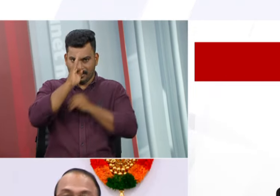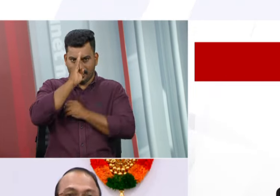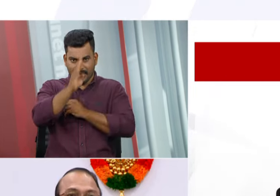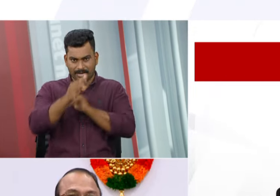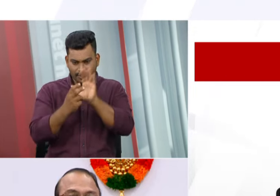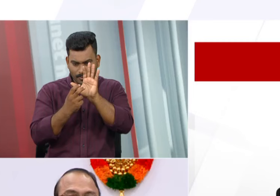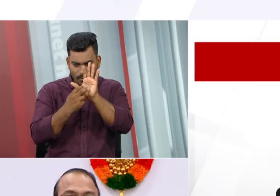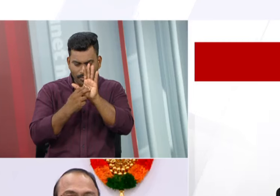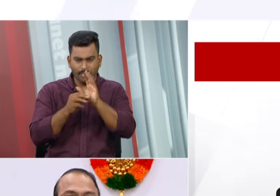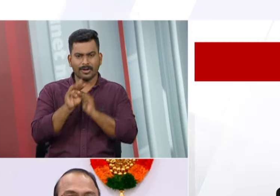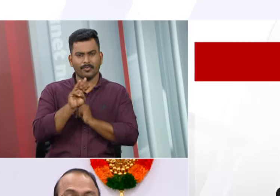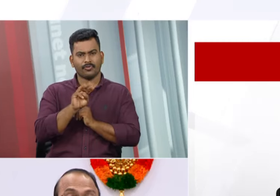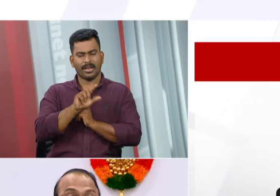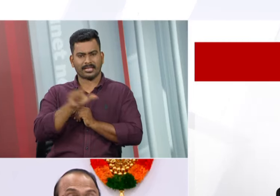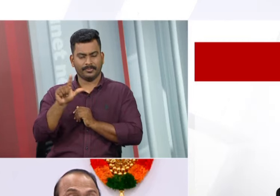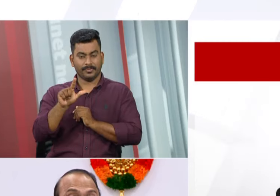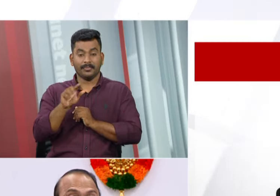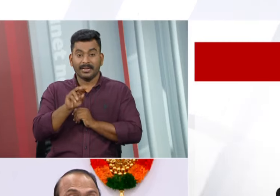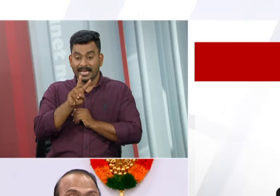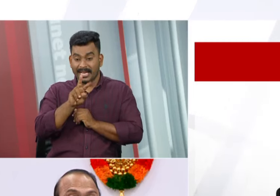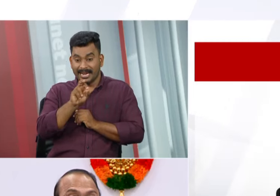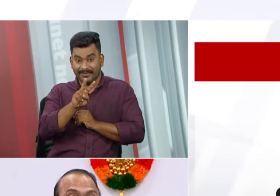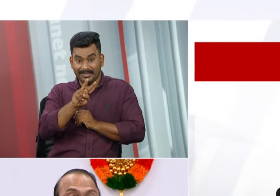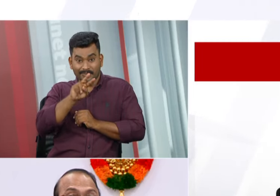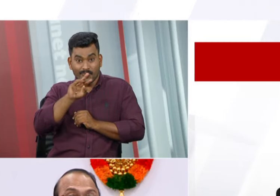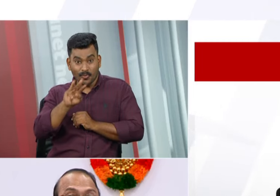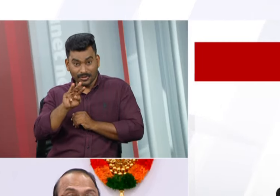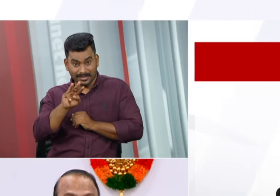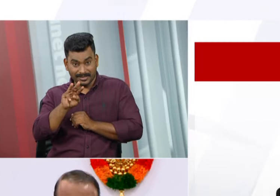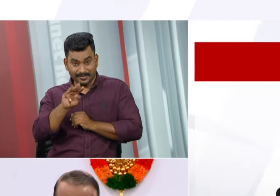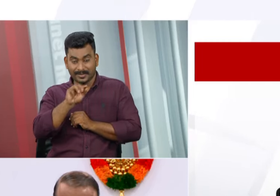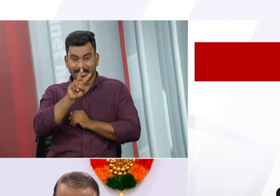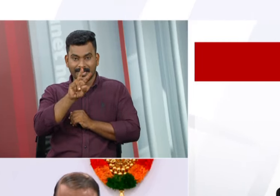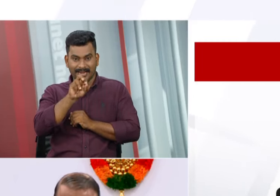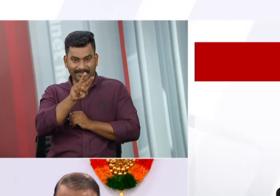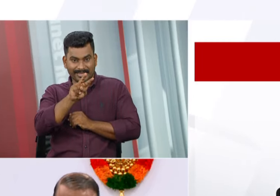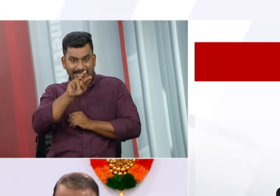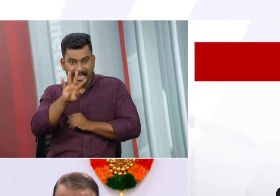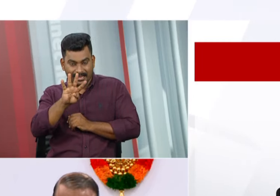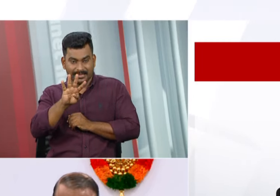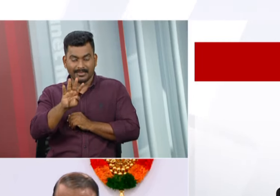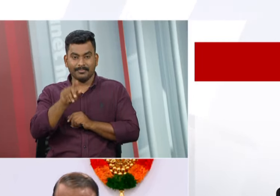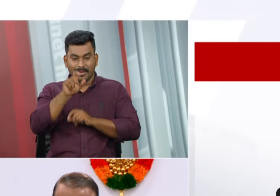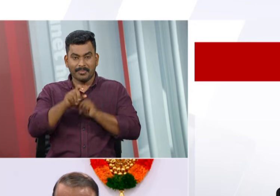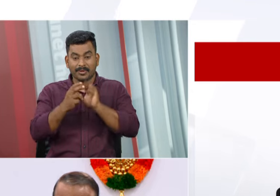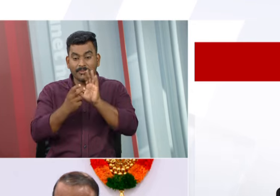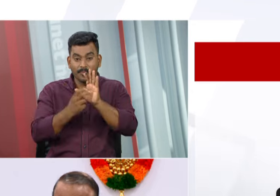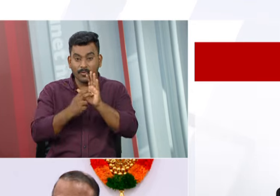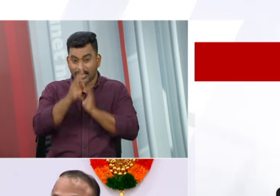393,634. എന്നാൽ 2023-24 വരുമ്പോൾ അത്